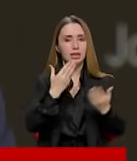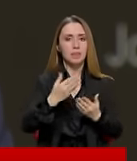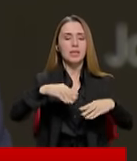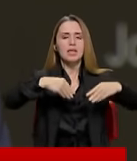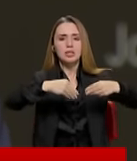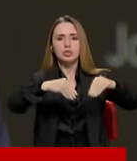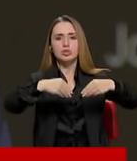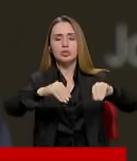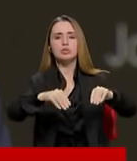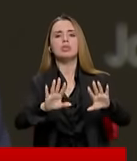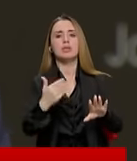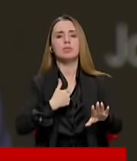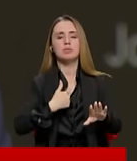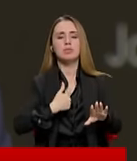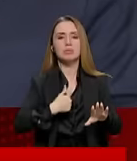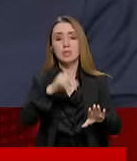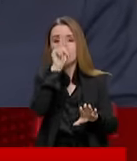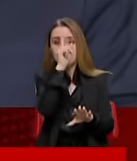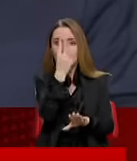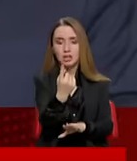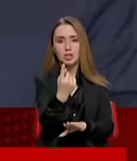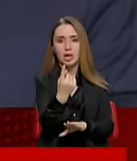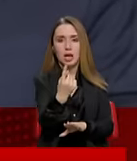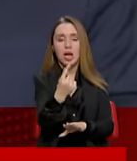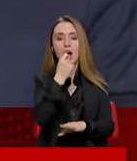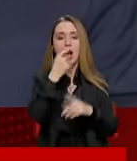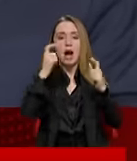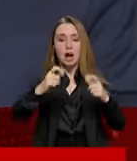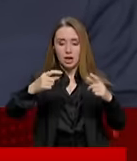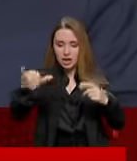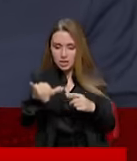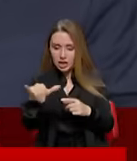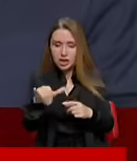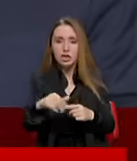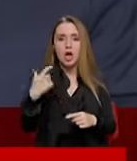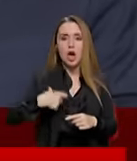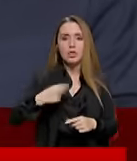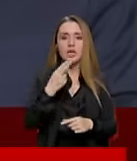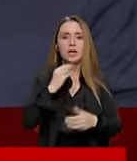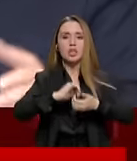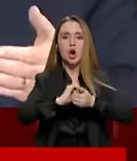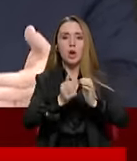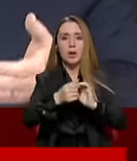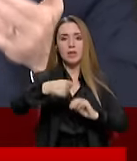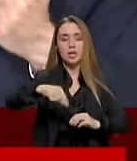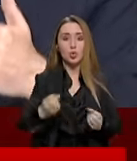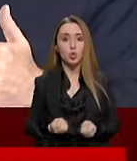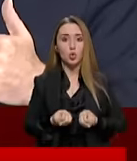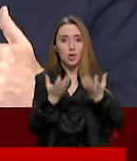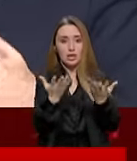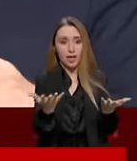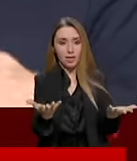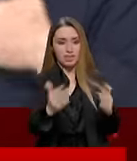satışlar gibi falan değil bizimki Bizimki sadece Ankara'nın civarındaki Özellikle kadın kooperatiflerin üretime teşvik